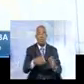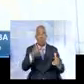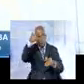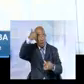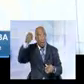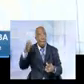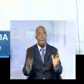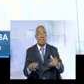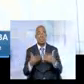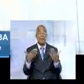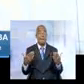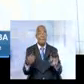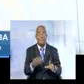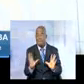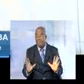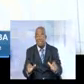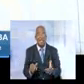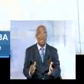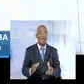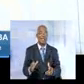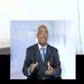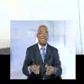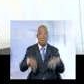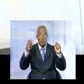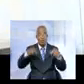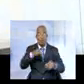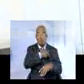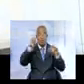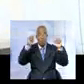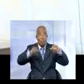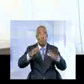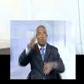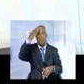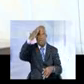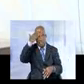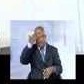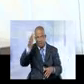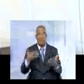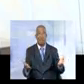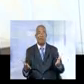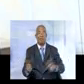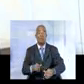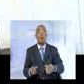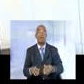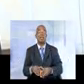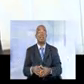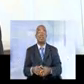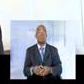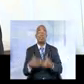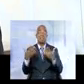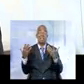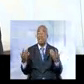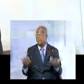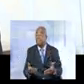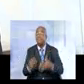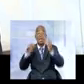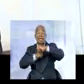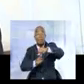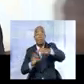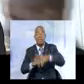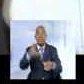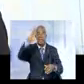permet d'être au même niveau d'information sur les institutions nationales des droits de l'homme, d'avoir des notions fondamentale des